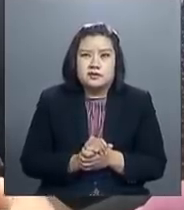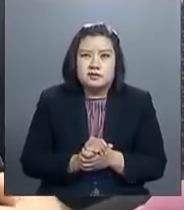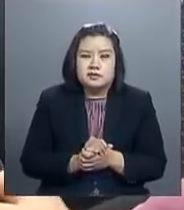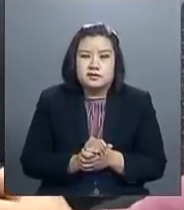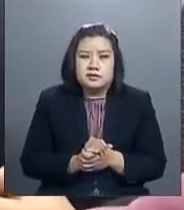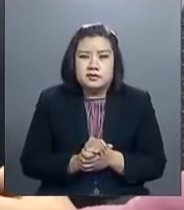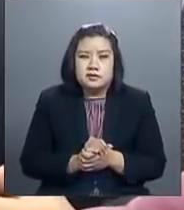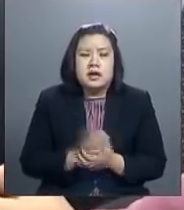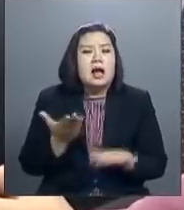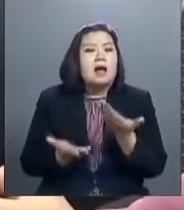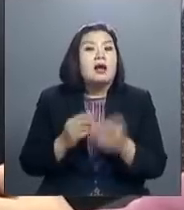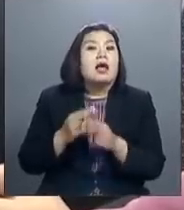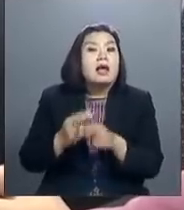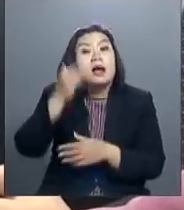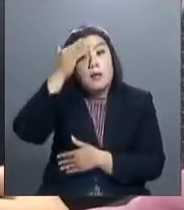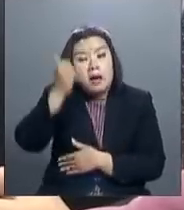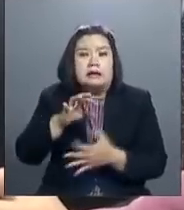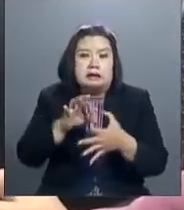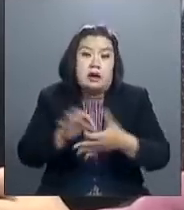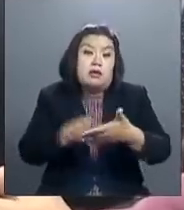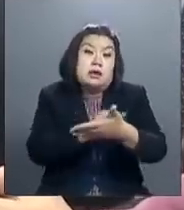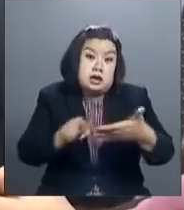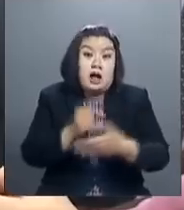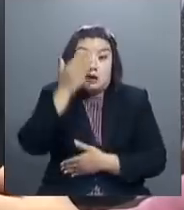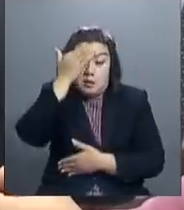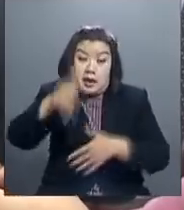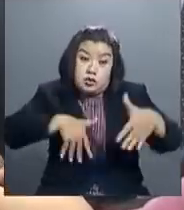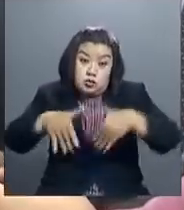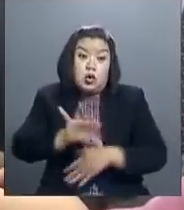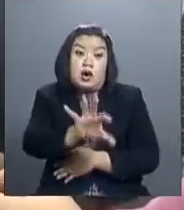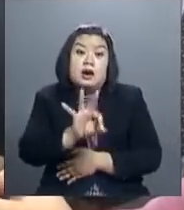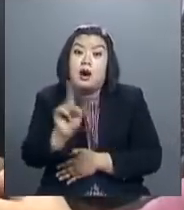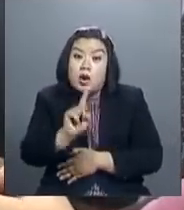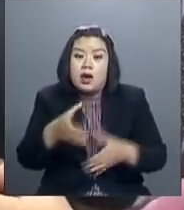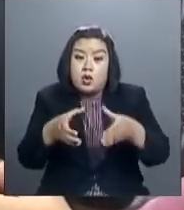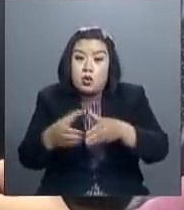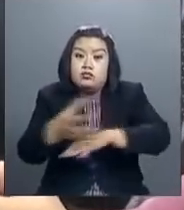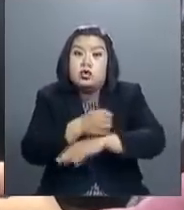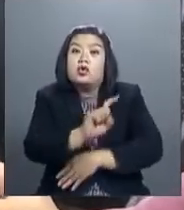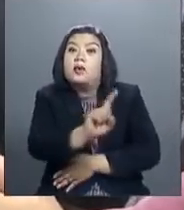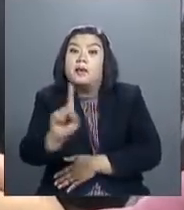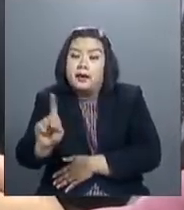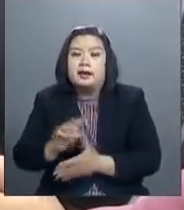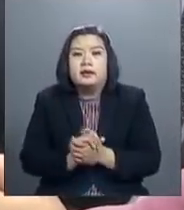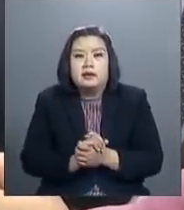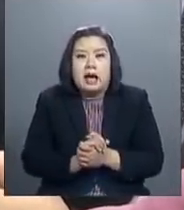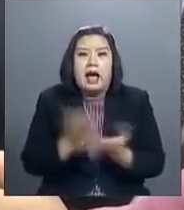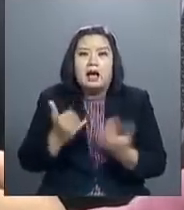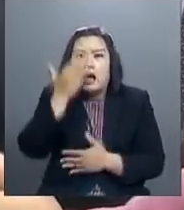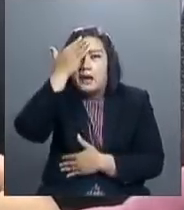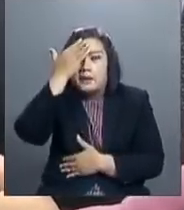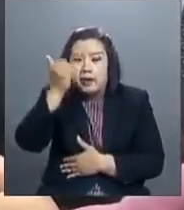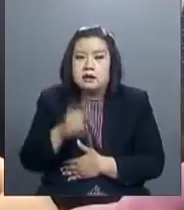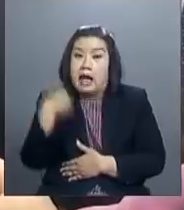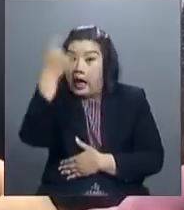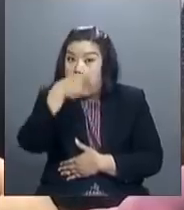อผลการเลือกตั้งก่อนนะครับว่าพี่น้องประชาชนให้ความไว้วางใจกับพรรคแค่ไหนและพรรคแนวพรรคใด